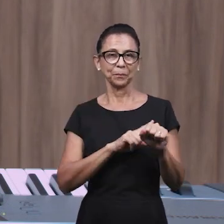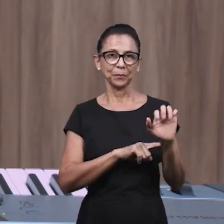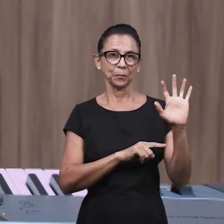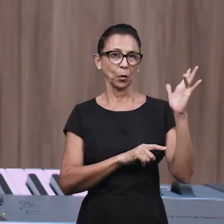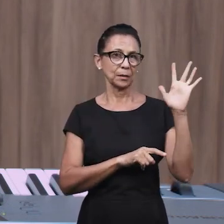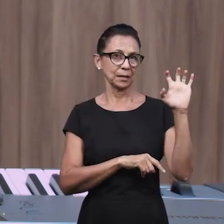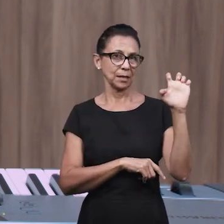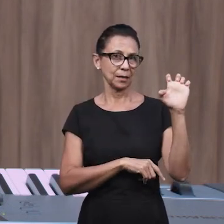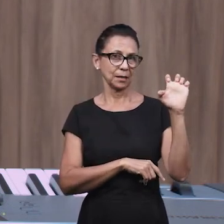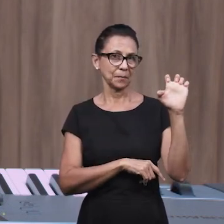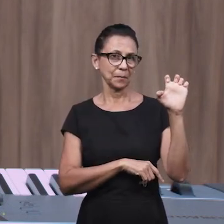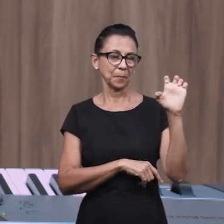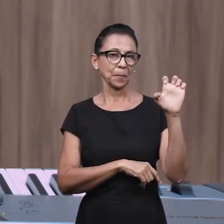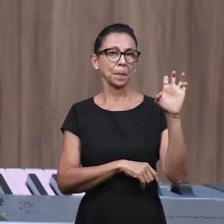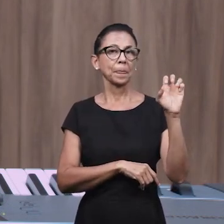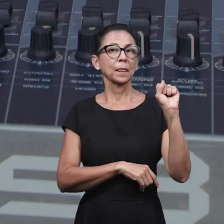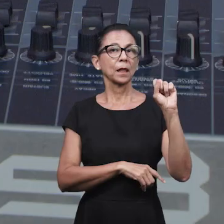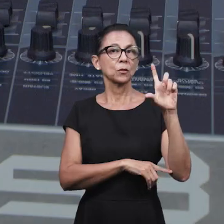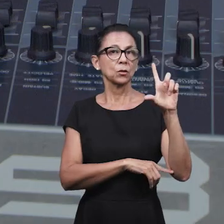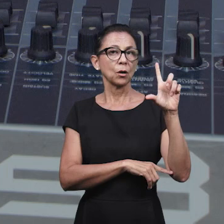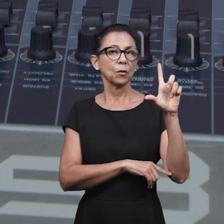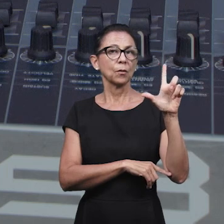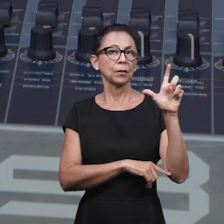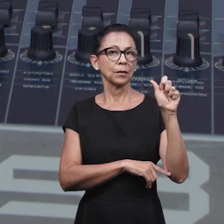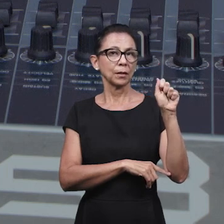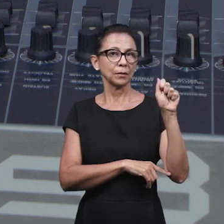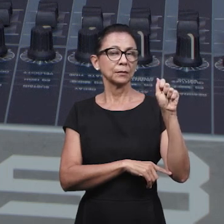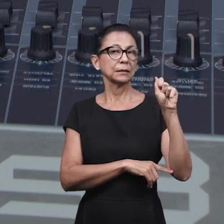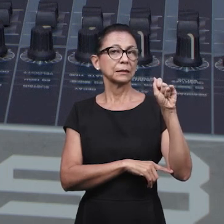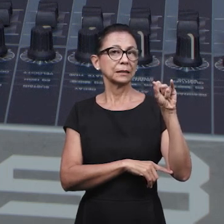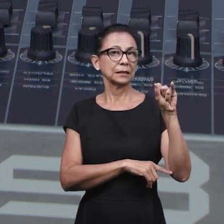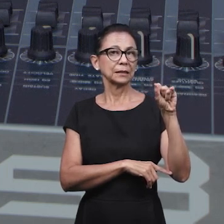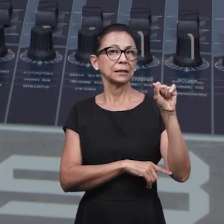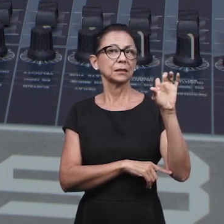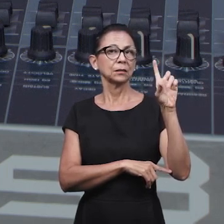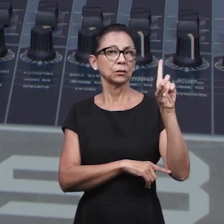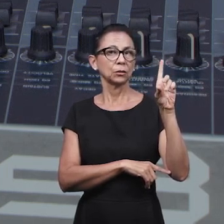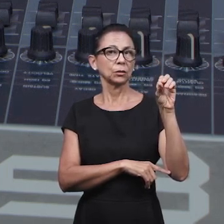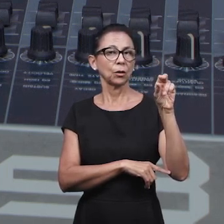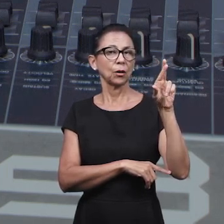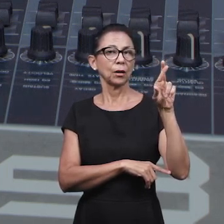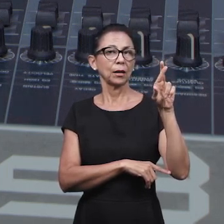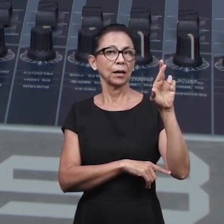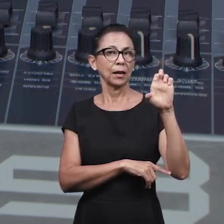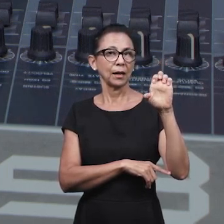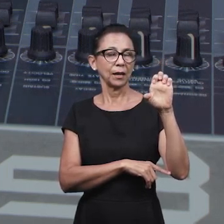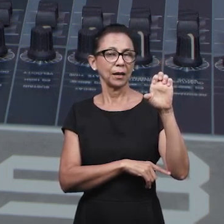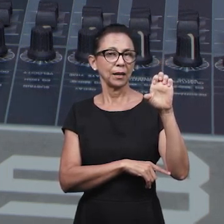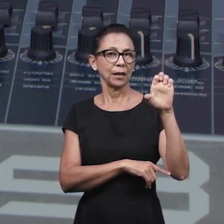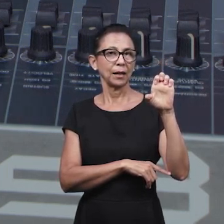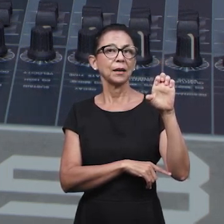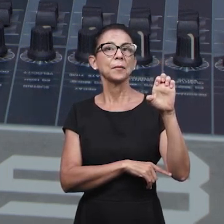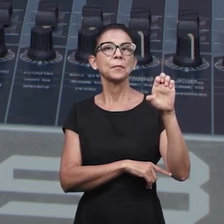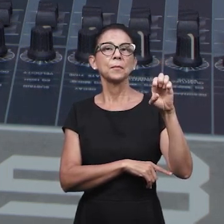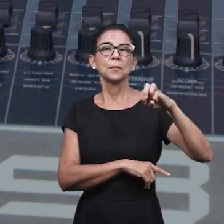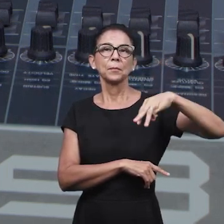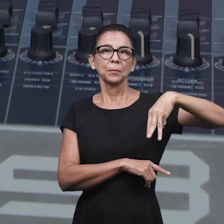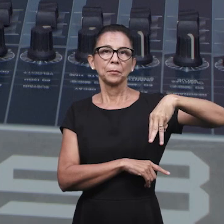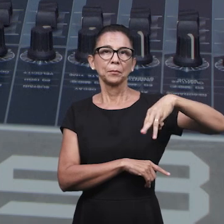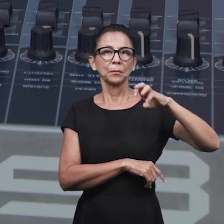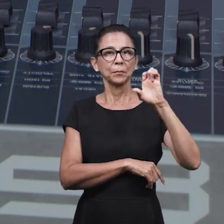gauche le doigt 5 au sol. Sol, Lá, Si, Dó, Ré, virou.